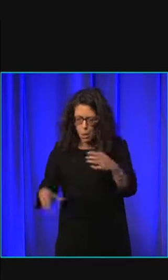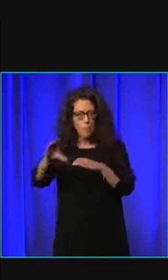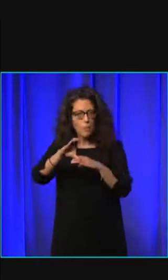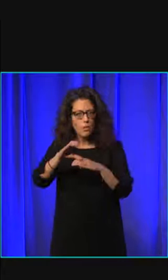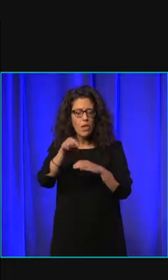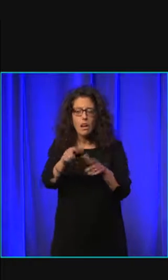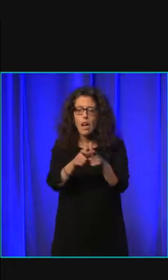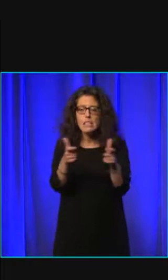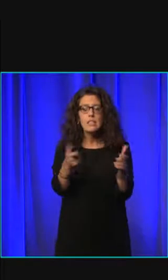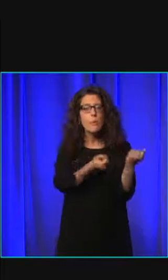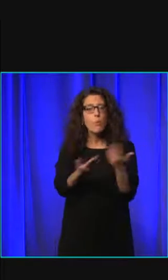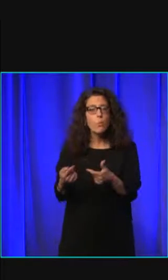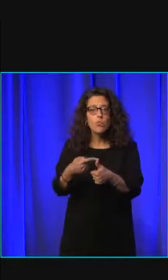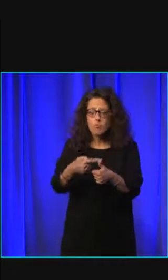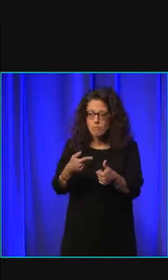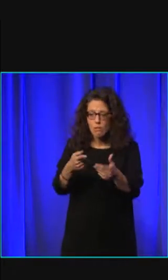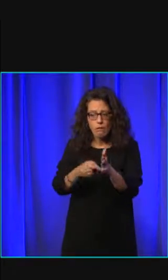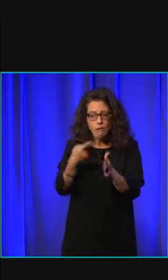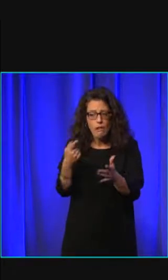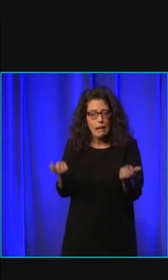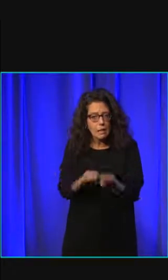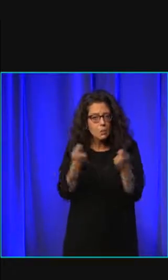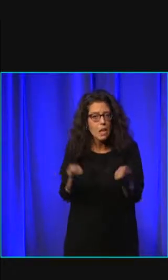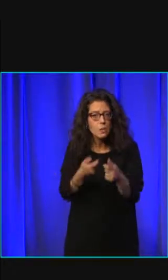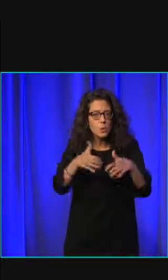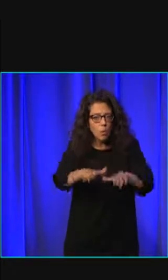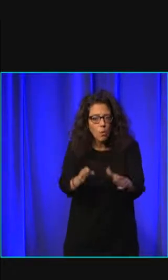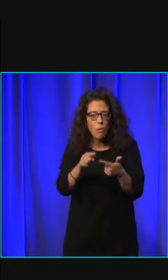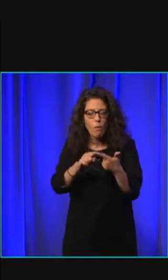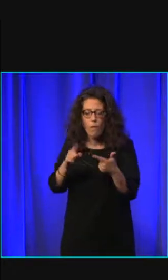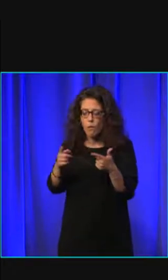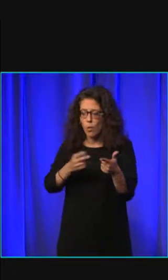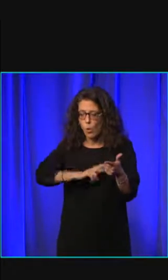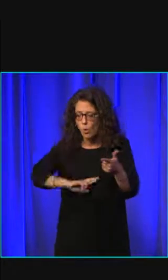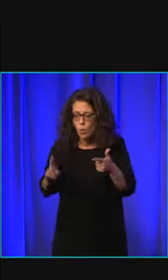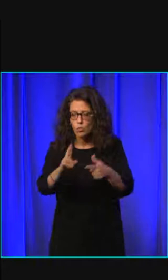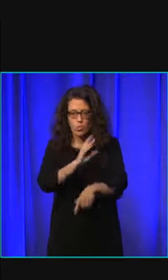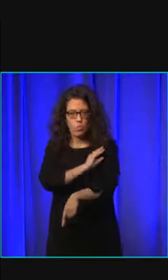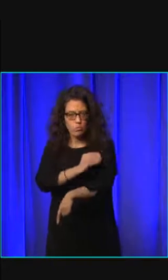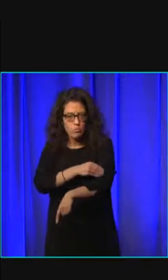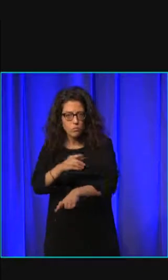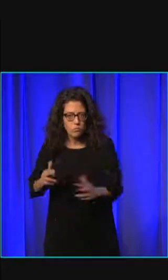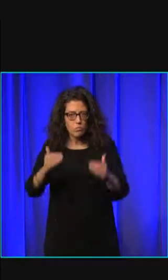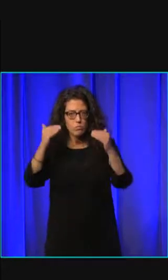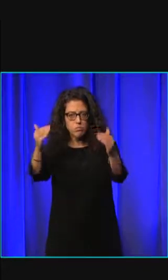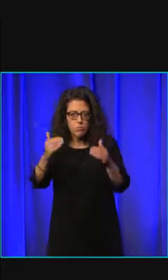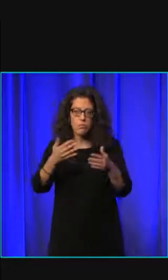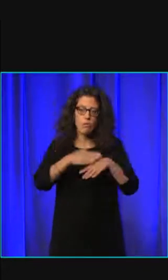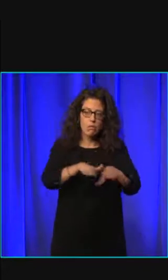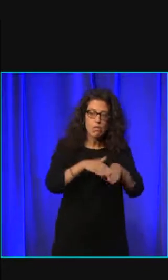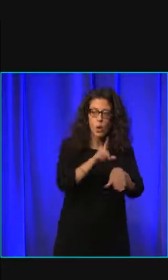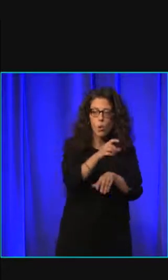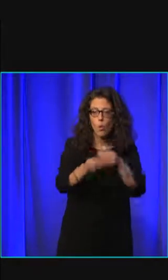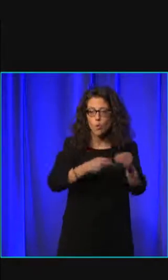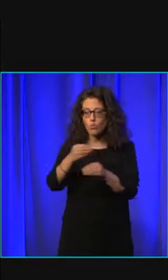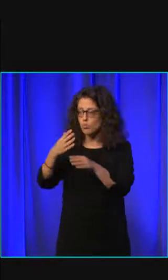savoir la rééducation, la réathlétisation, que ce soit à sec ou en milieu aquatique. Vous